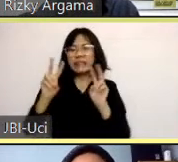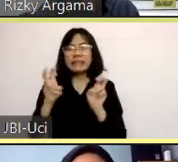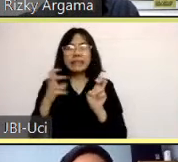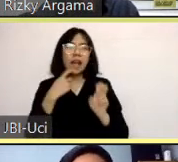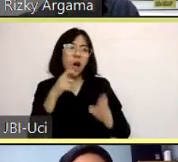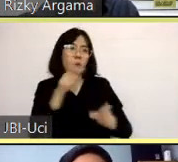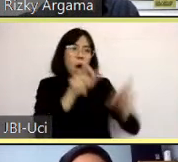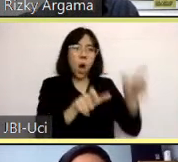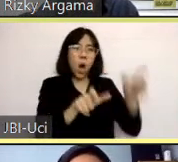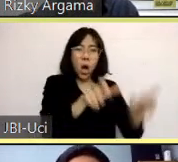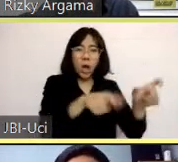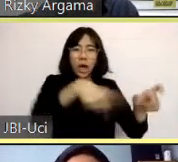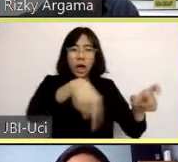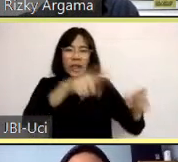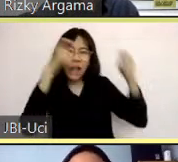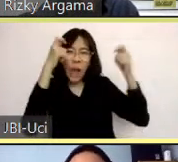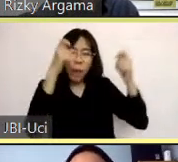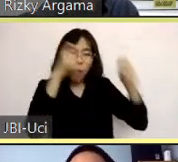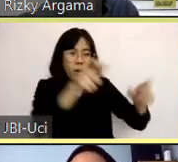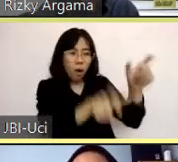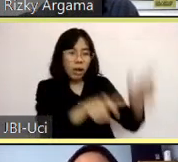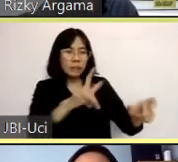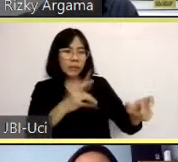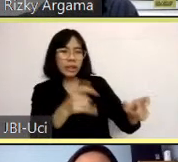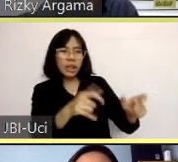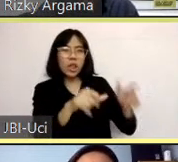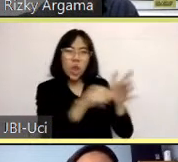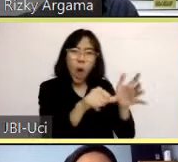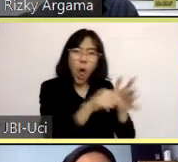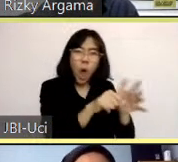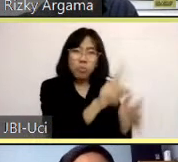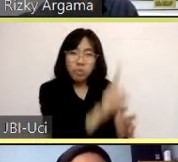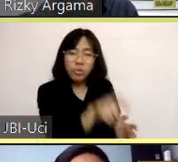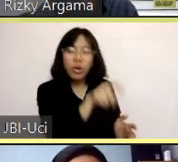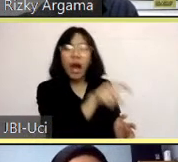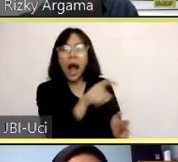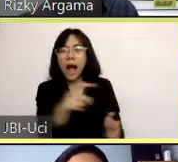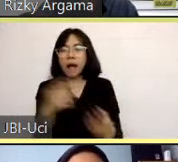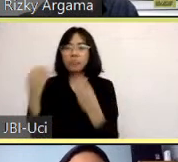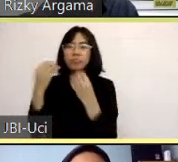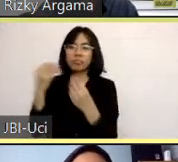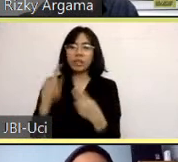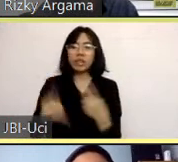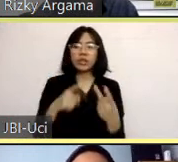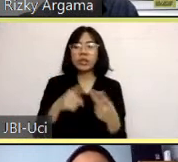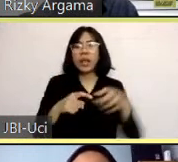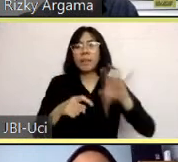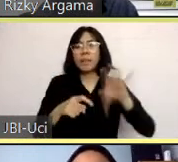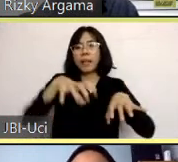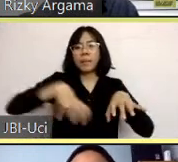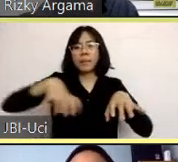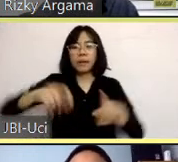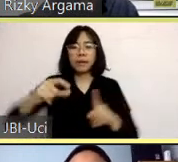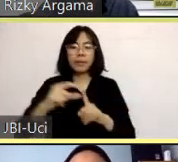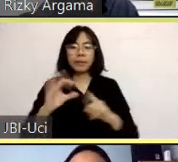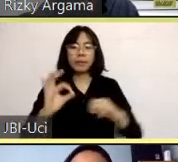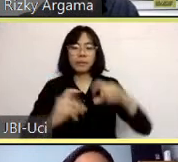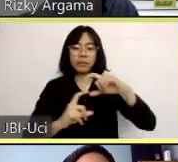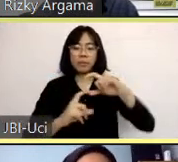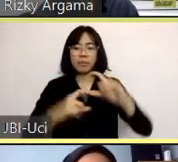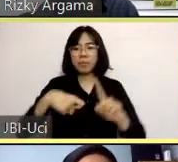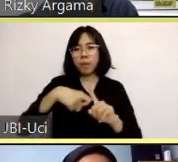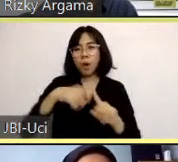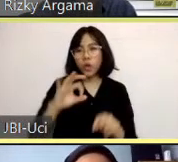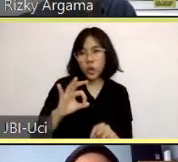yang membutuhkan pertolongan, kemudian untuk penentuan lokasi-lokasi posko, terus kemudian juga